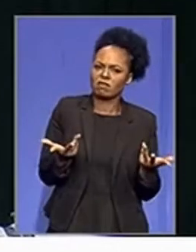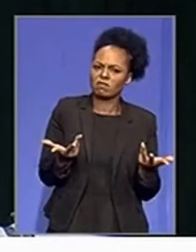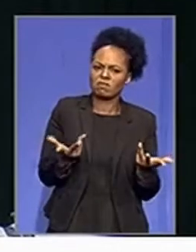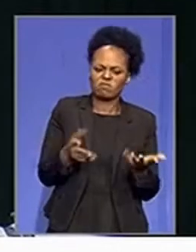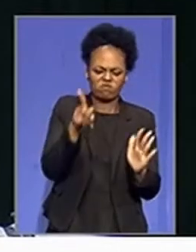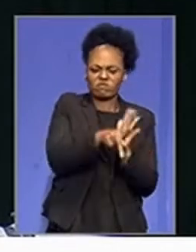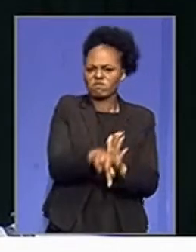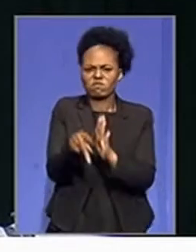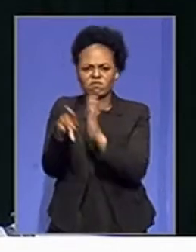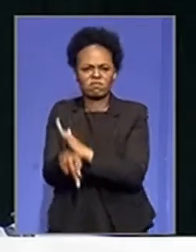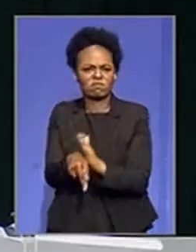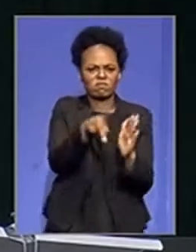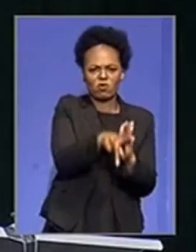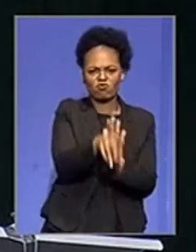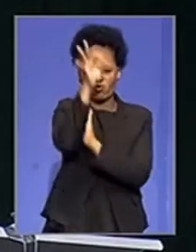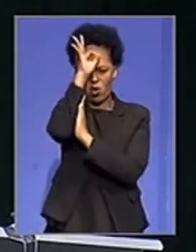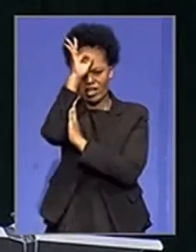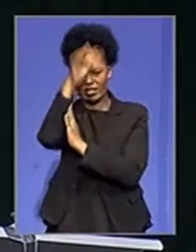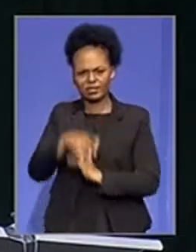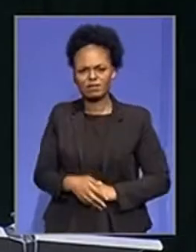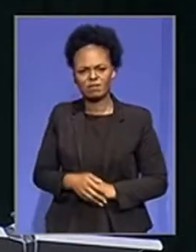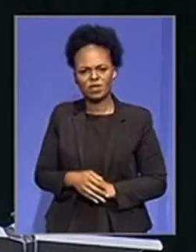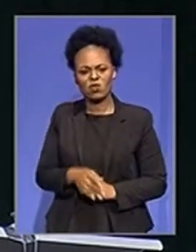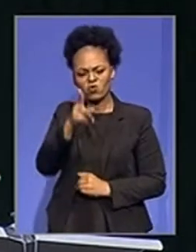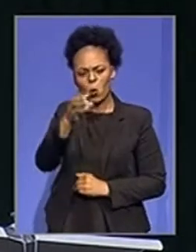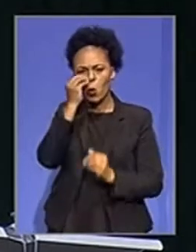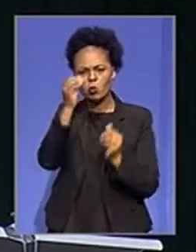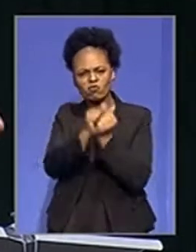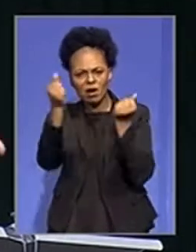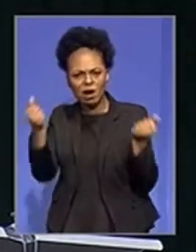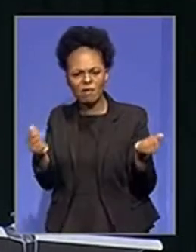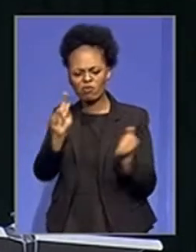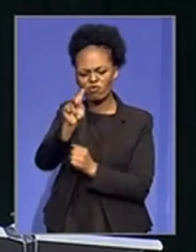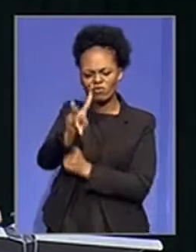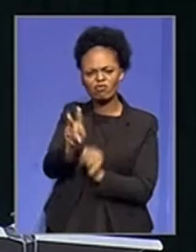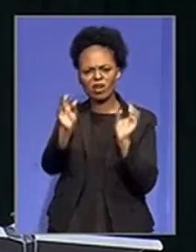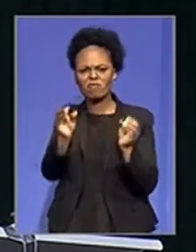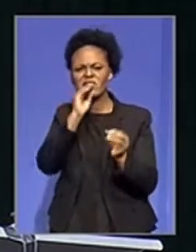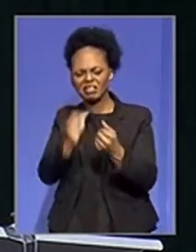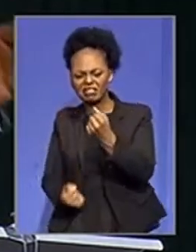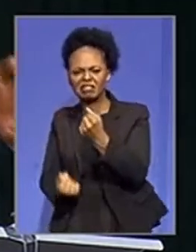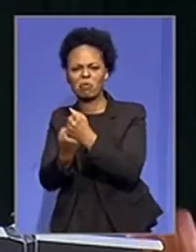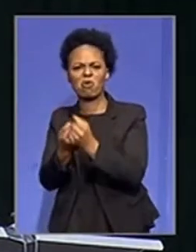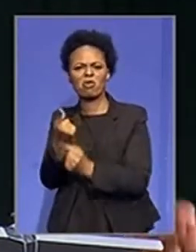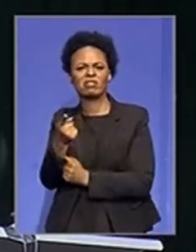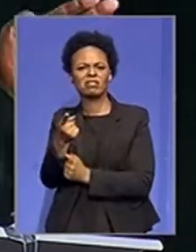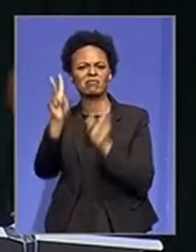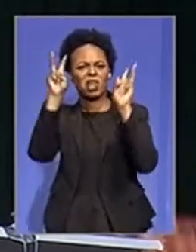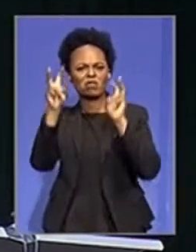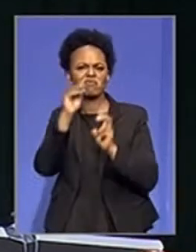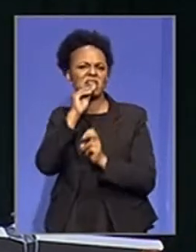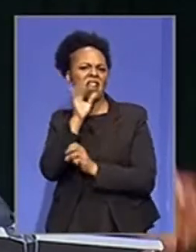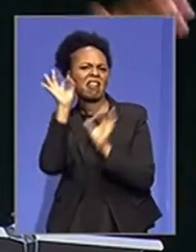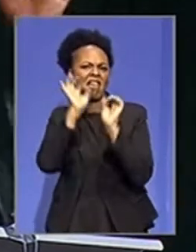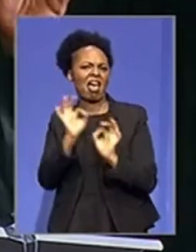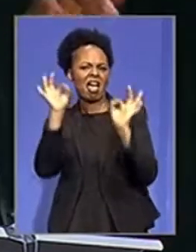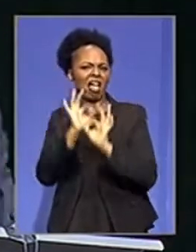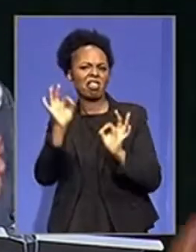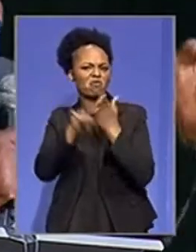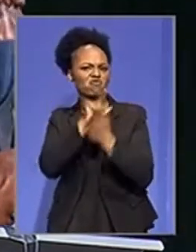you put your news, we are supporting that narrative that is nothing wrong killing the police. That's